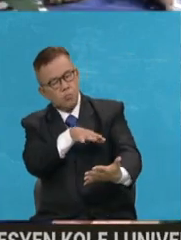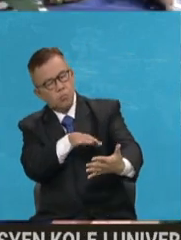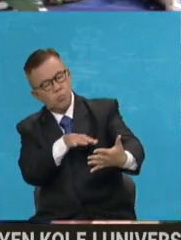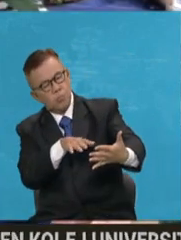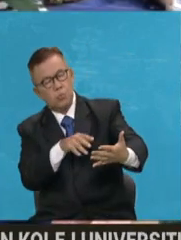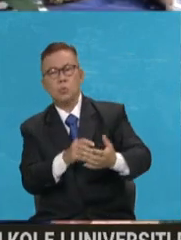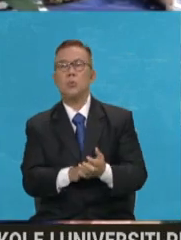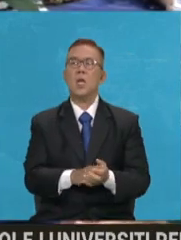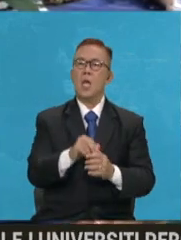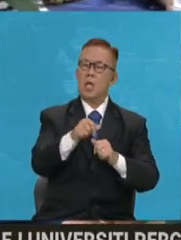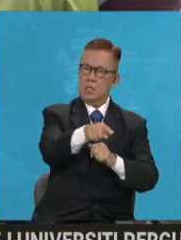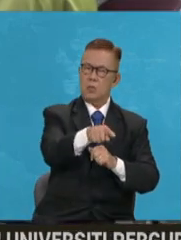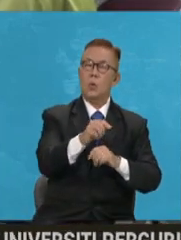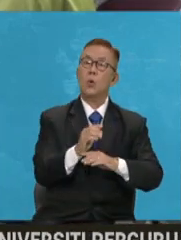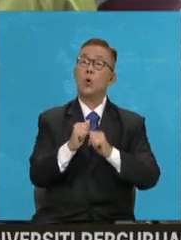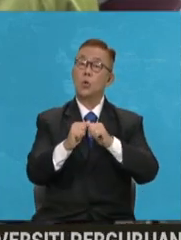lagi